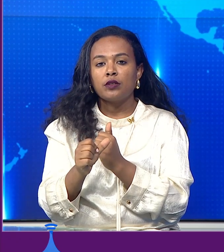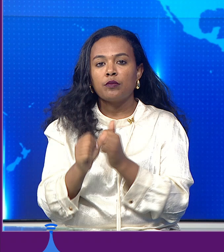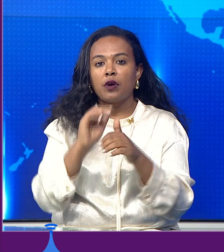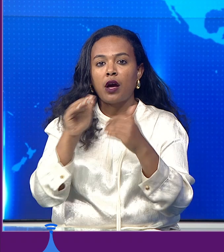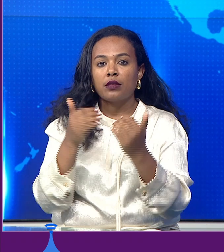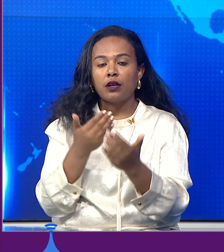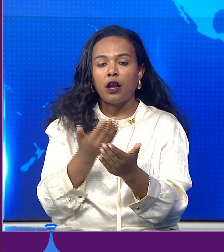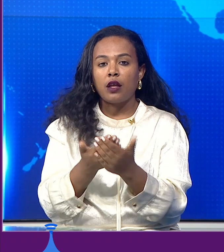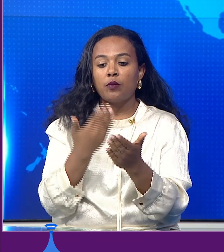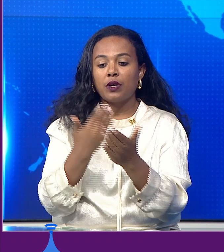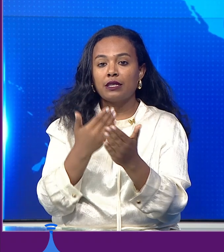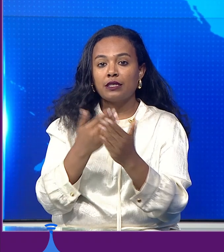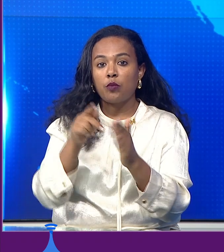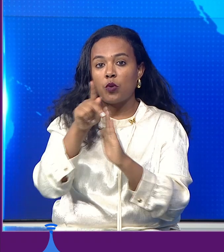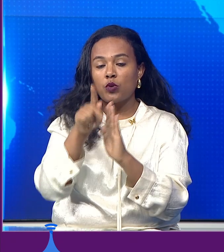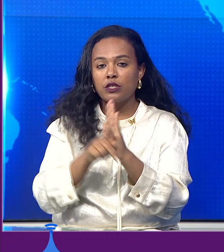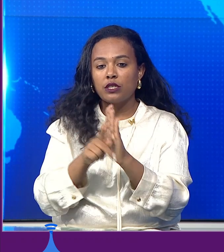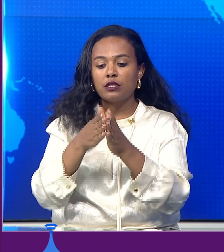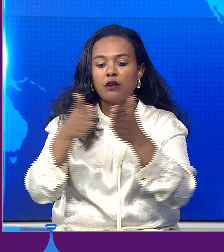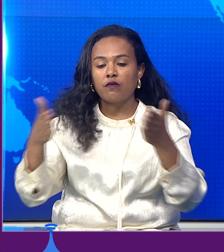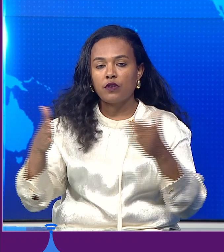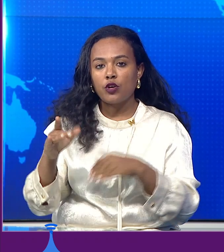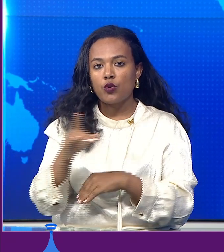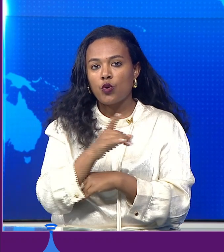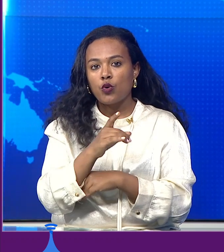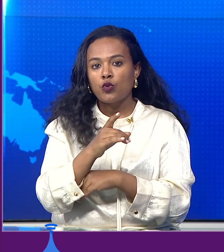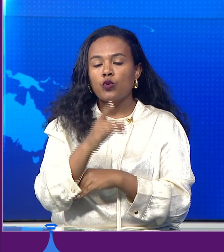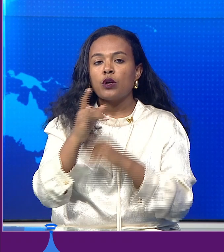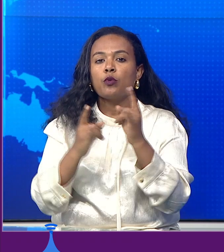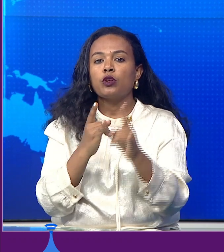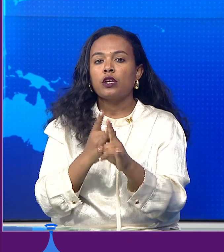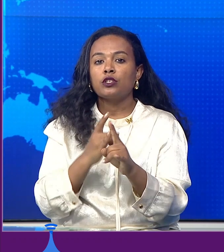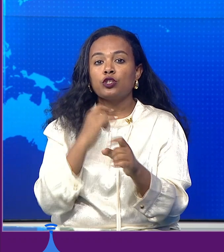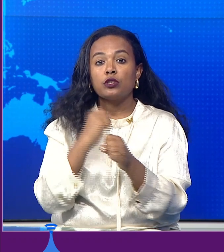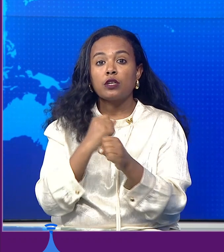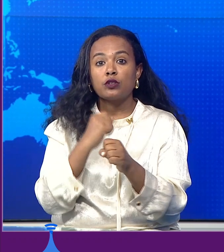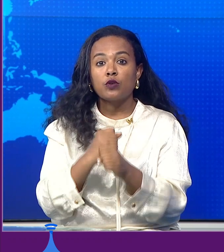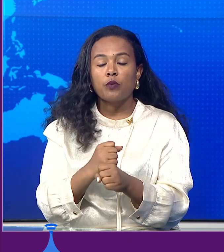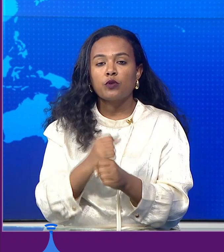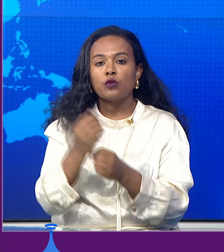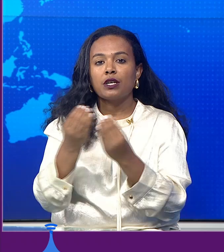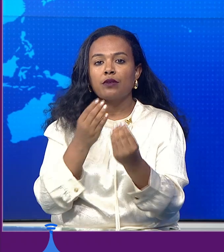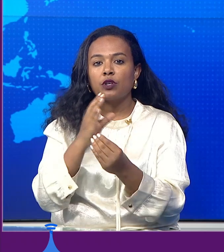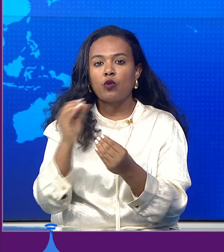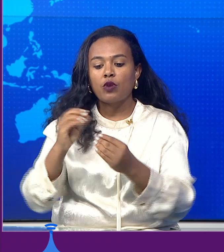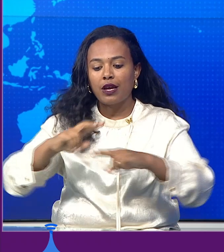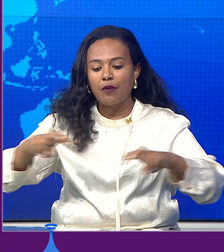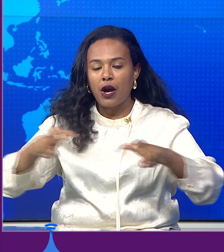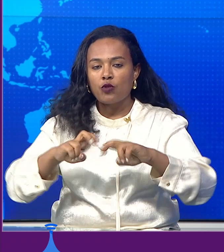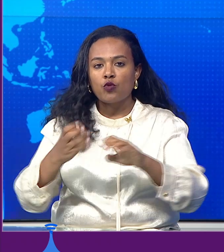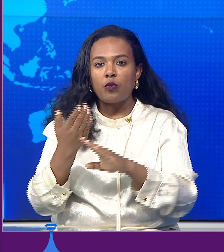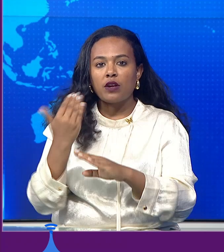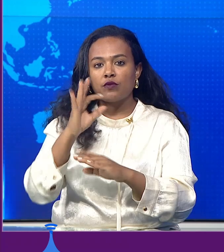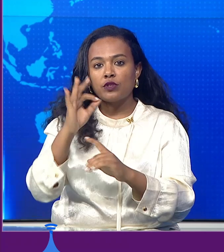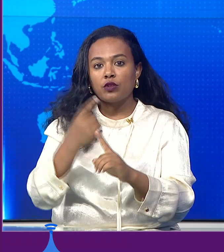በአጠቃላይ በገንዘብ ፖሊሲ አንጻር ሰፊ የሆኑ የሞደርናይዜሽን ስራዎች የተሰሩበት ነው። የግብርናውና የማዕድን ዘርፉ ባለፉት 9